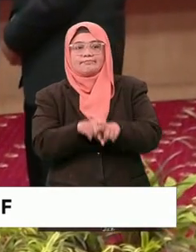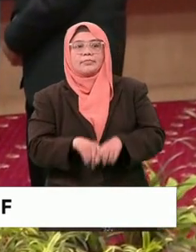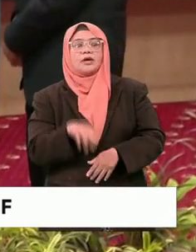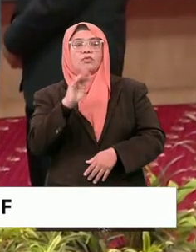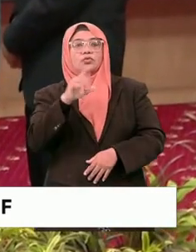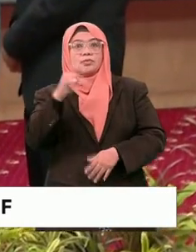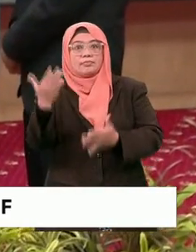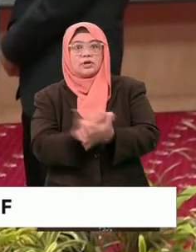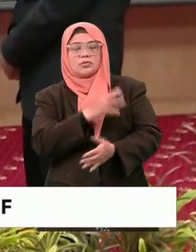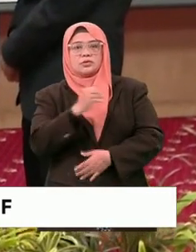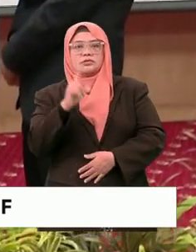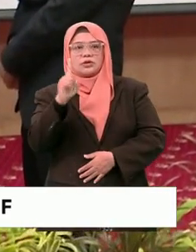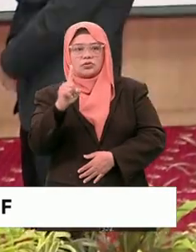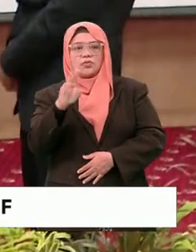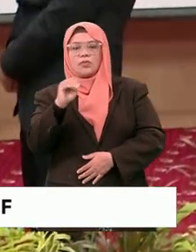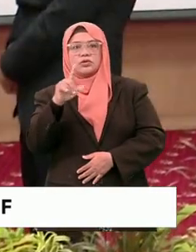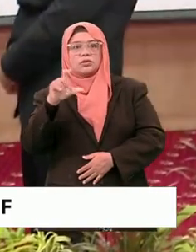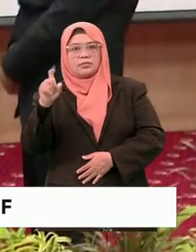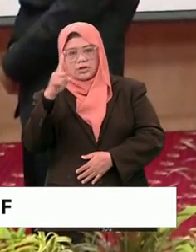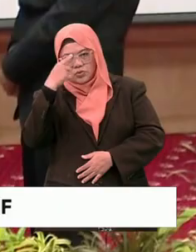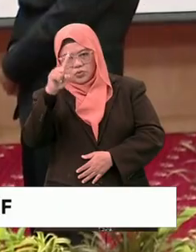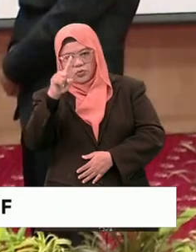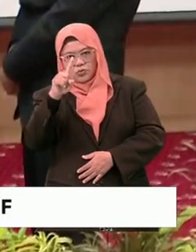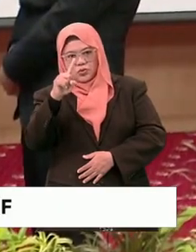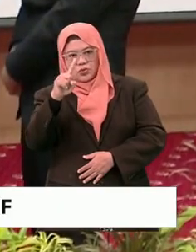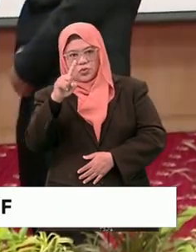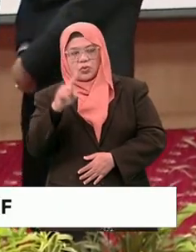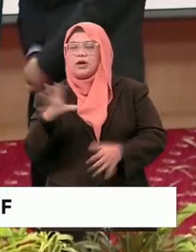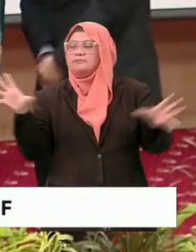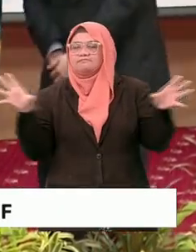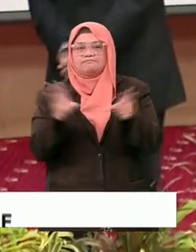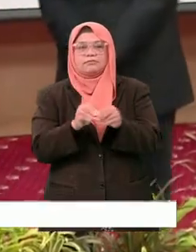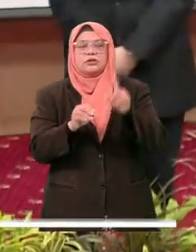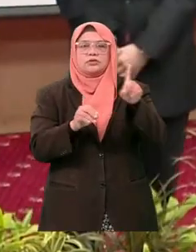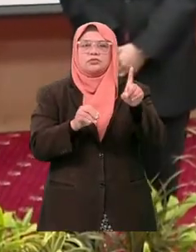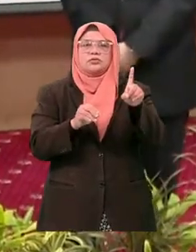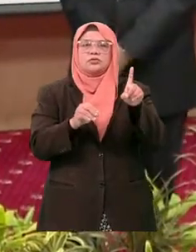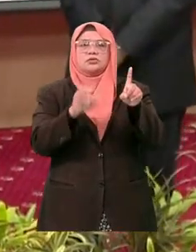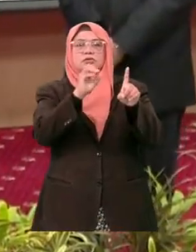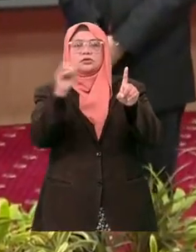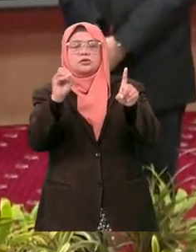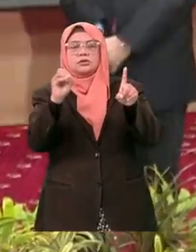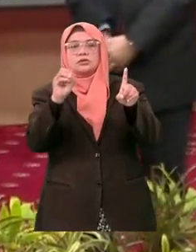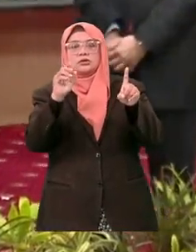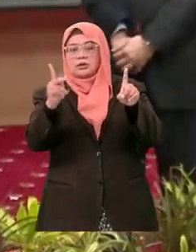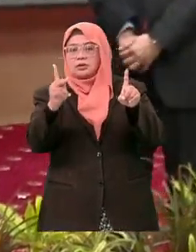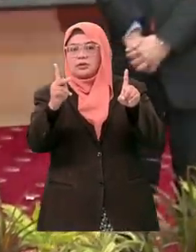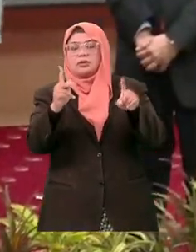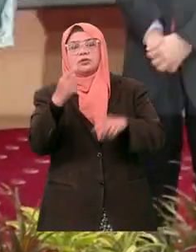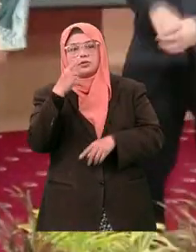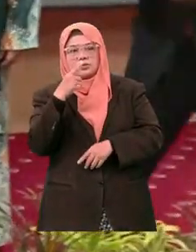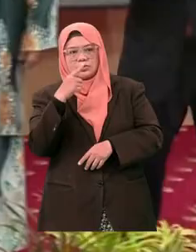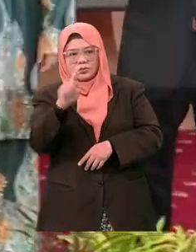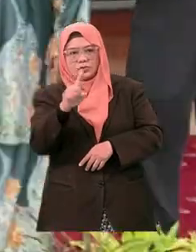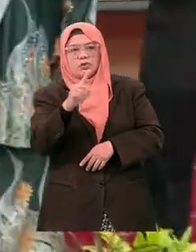ultrasong baru dan satu unit portable video Reino lerin joscope dengan nilai keseluruhan 100.000 Ringgit juga akan ditempatkan di